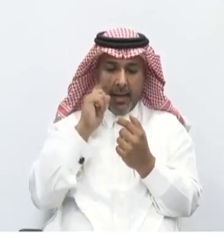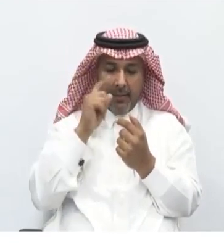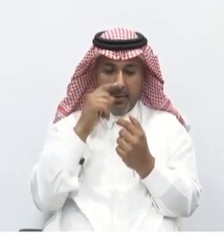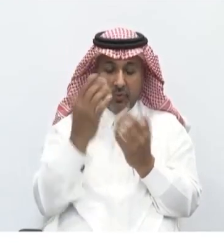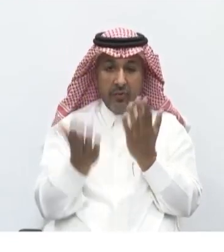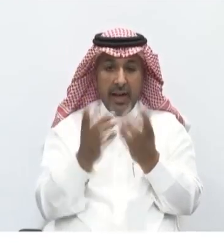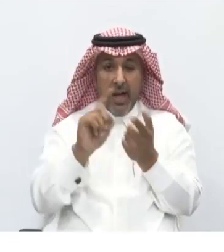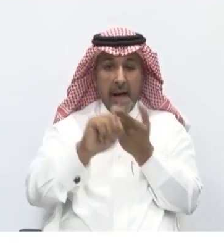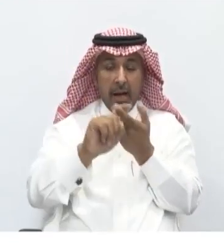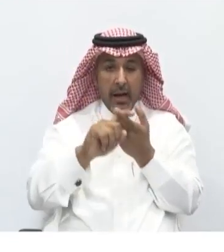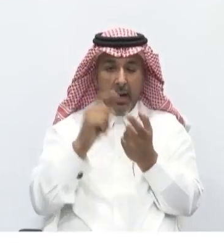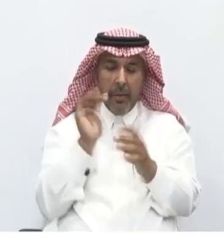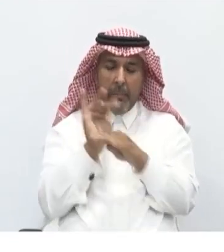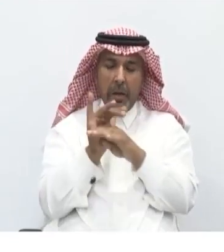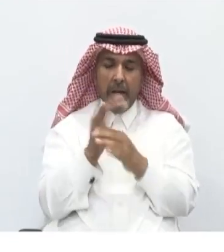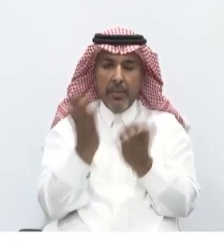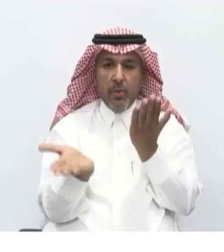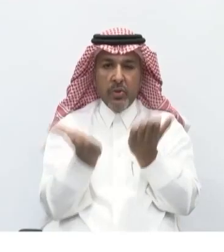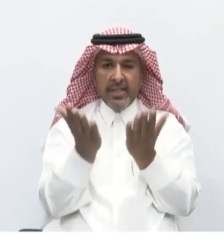الناتجه